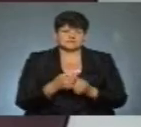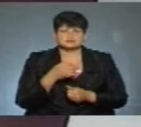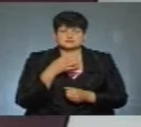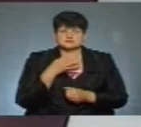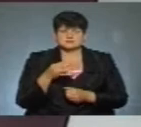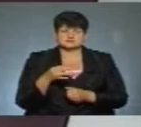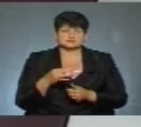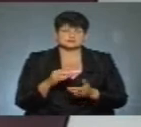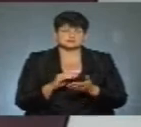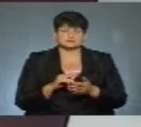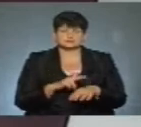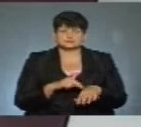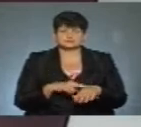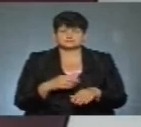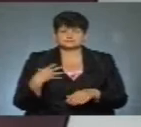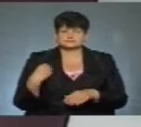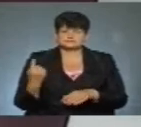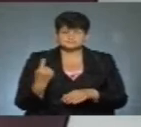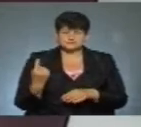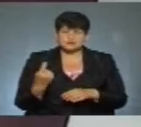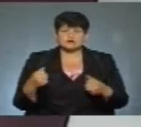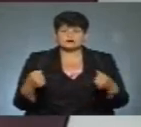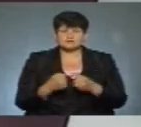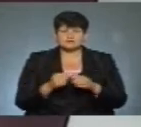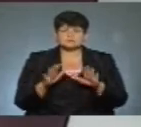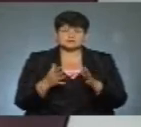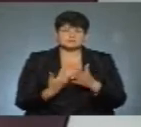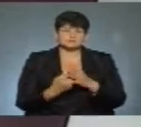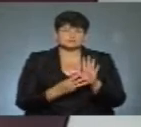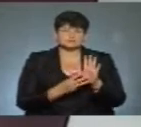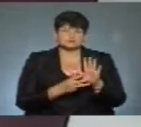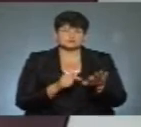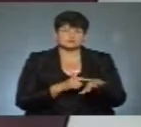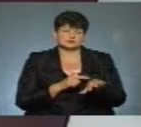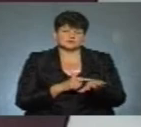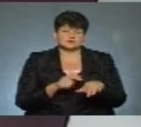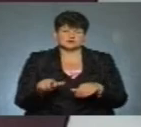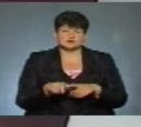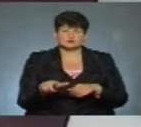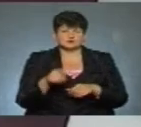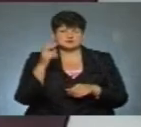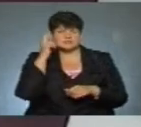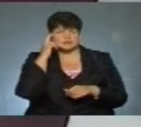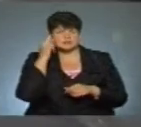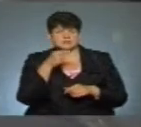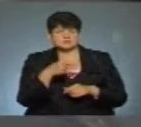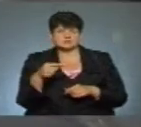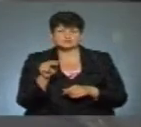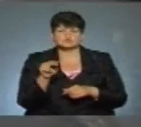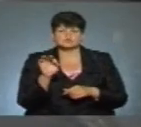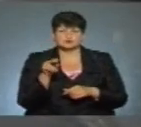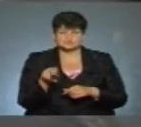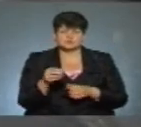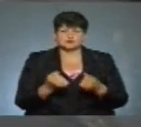Львівщини Світлана Добровольська. За її словами, аварія сталася близько 8-ї години на автодорозі Київ-Чоп. Водій автомобіля